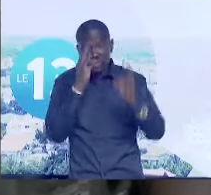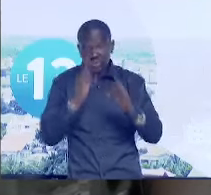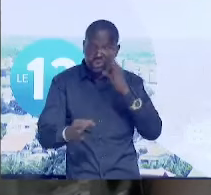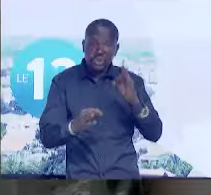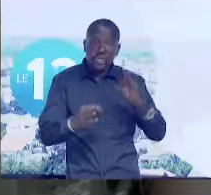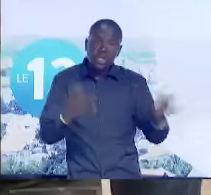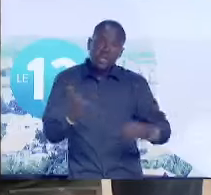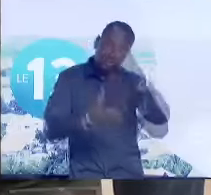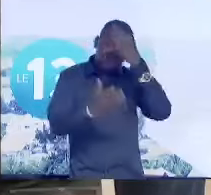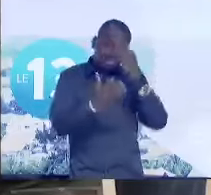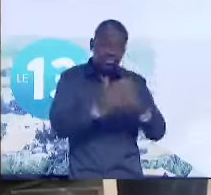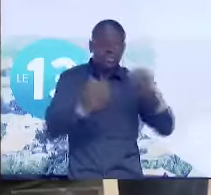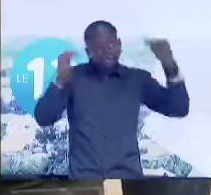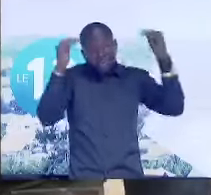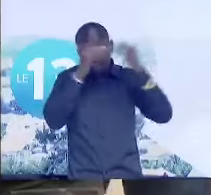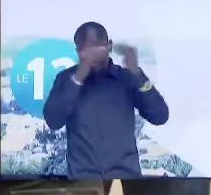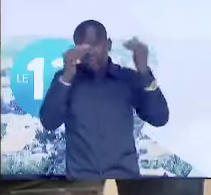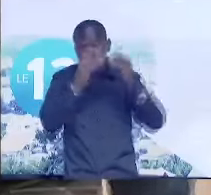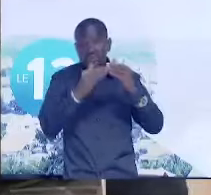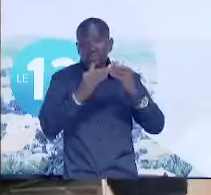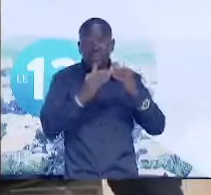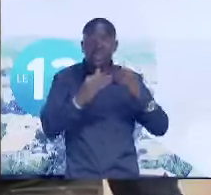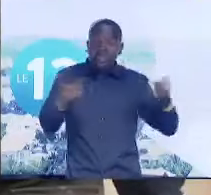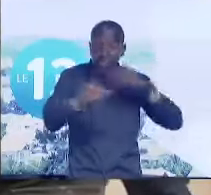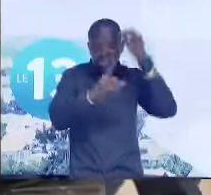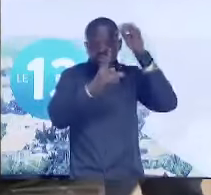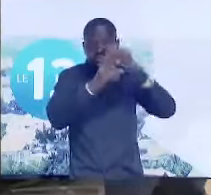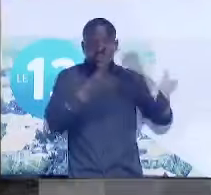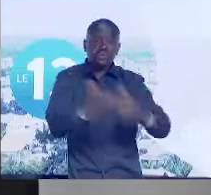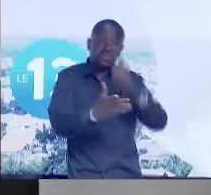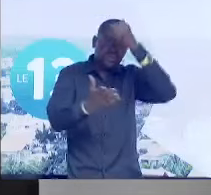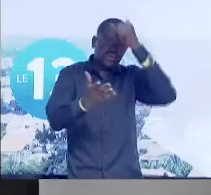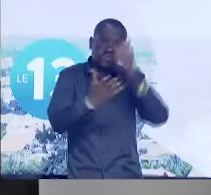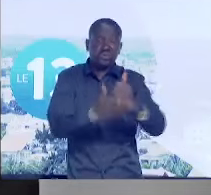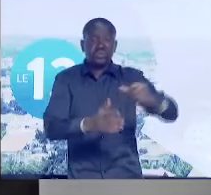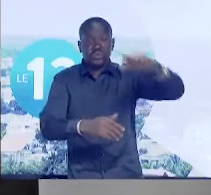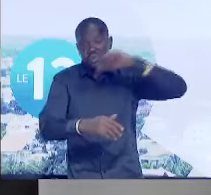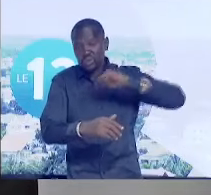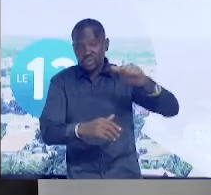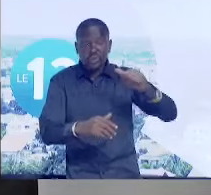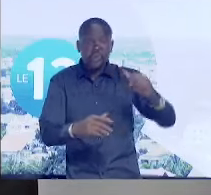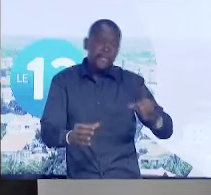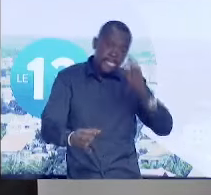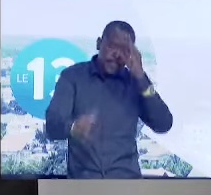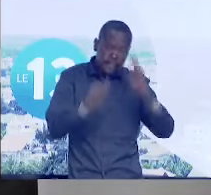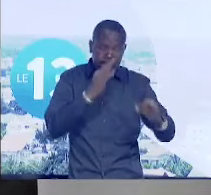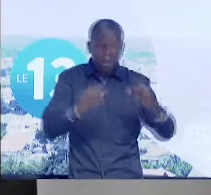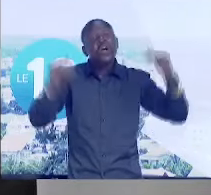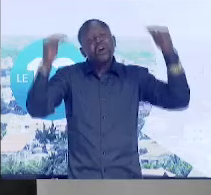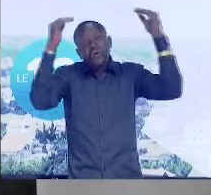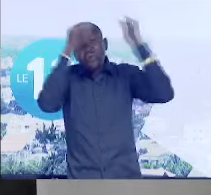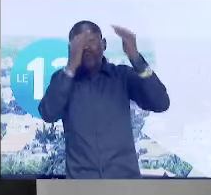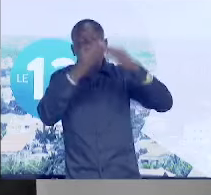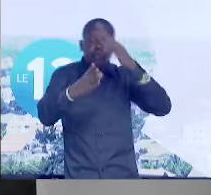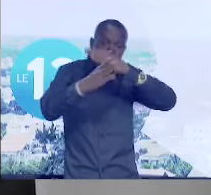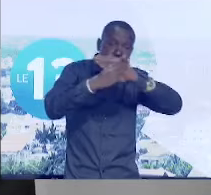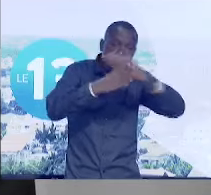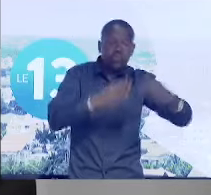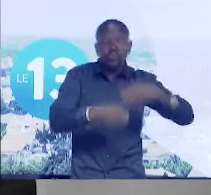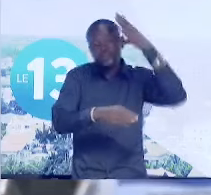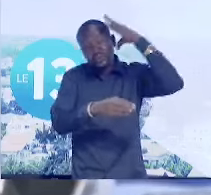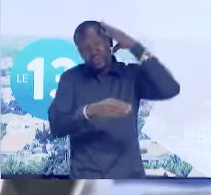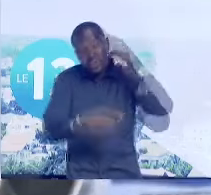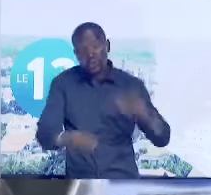nous perdons également. Ce sont des voies à explorer si nos administrations veulent être efficaces. Cette tribune sert également de partage d'expériences